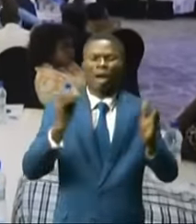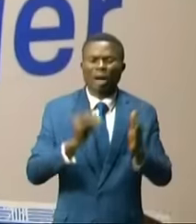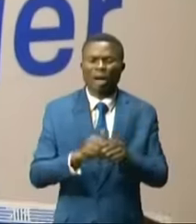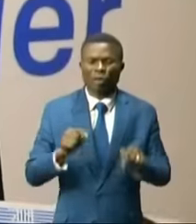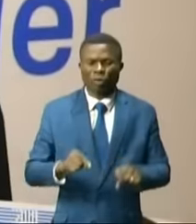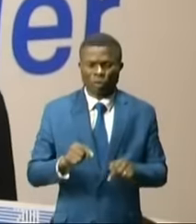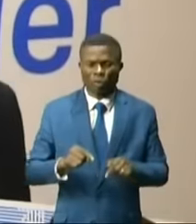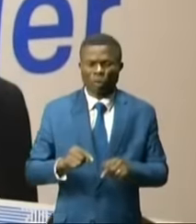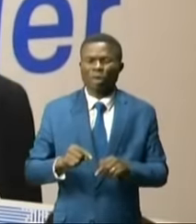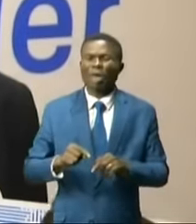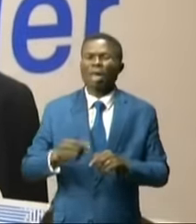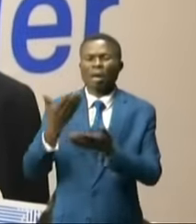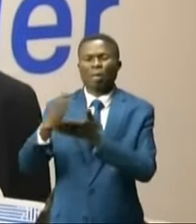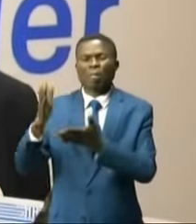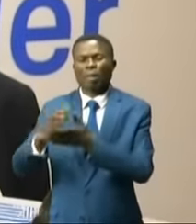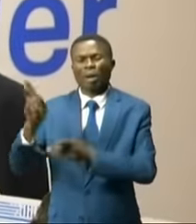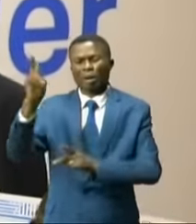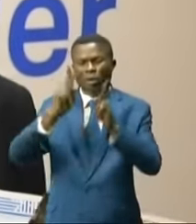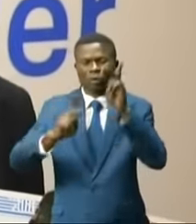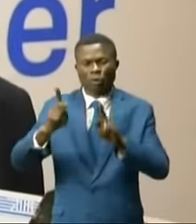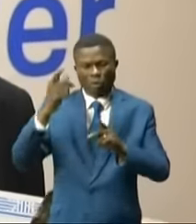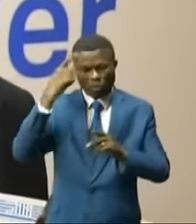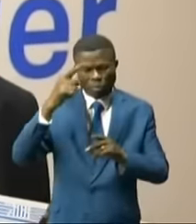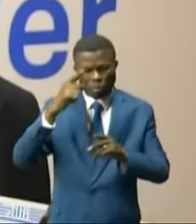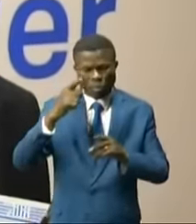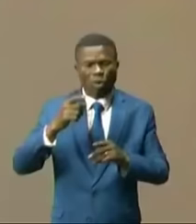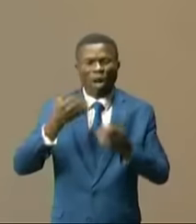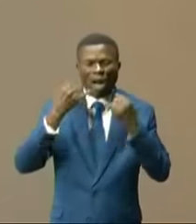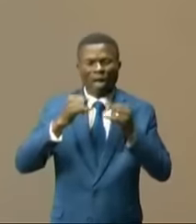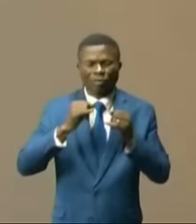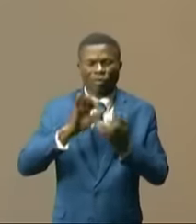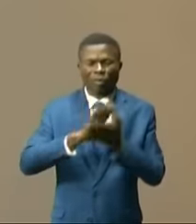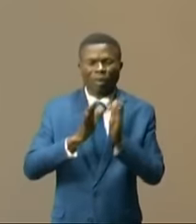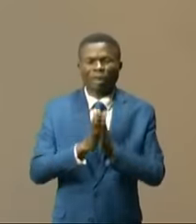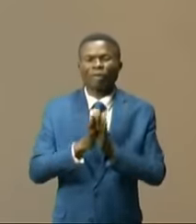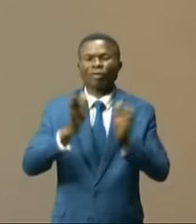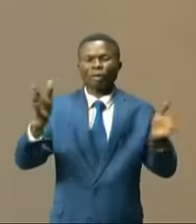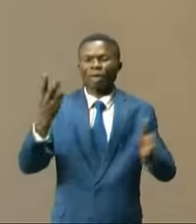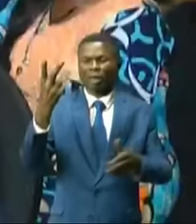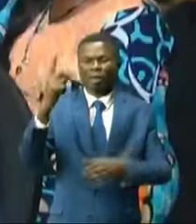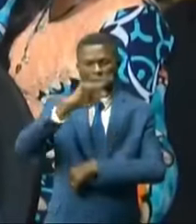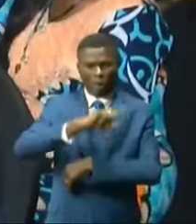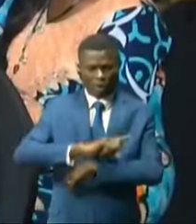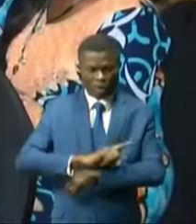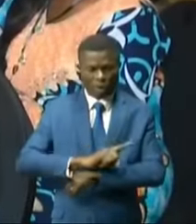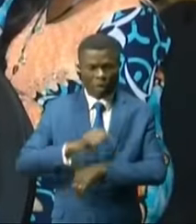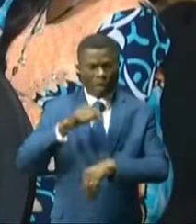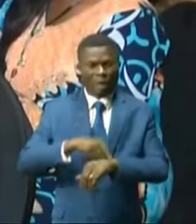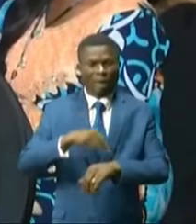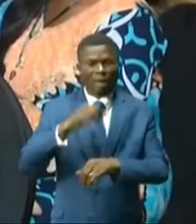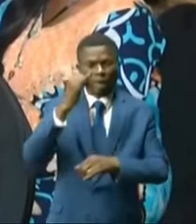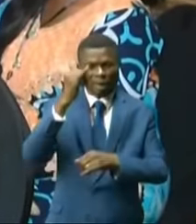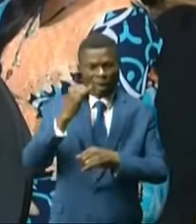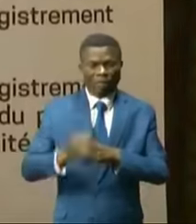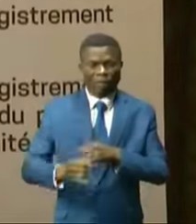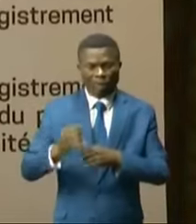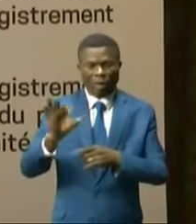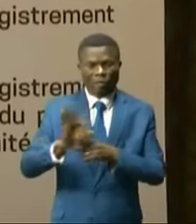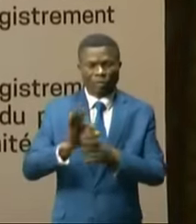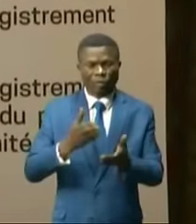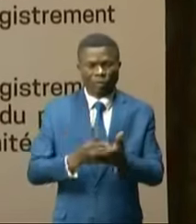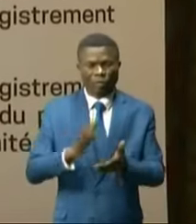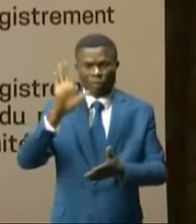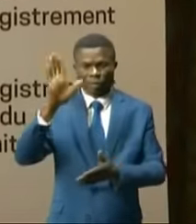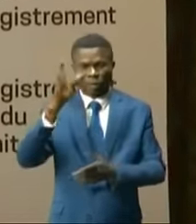par rapport à la population générale pour la grande diffusion de toutes ces informations-là. 2 jours, c'est le délai prévu pour cette formation, soit